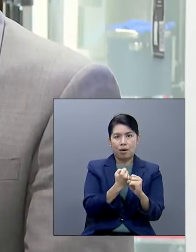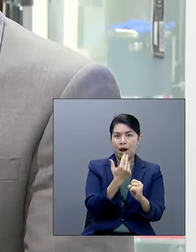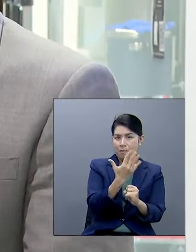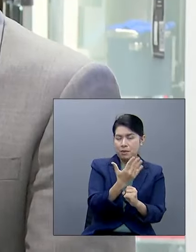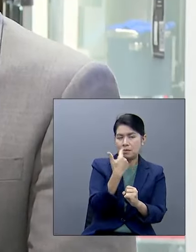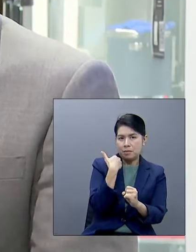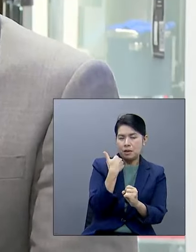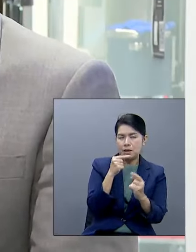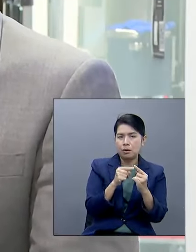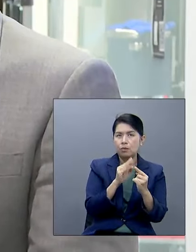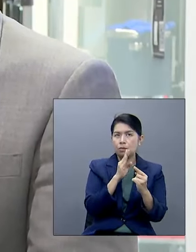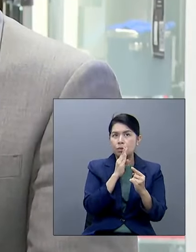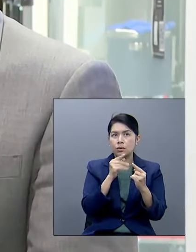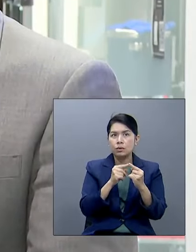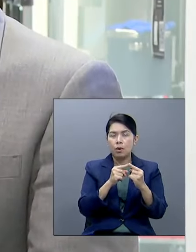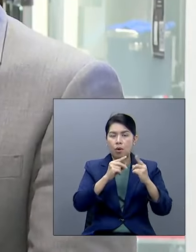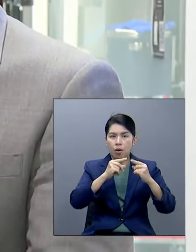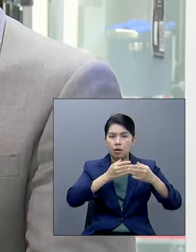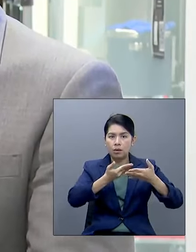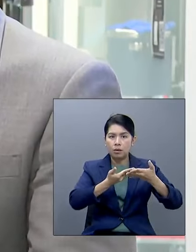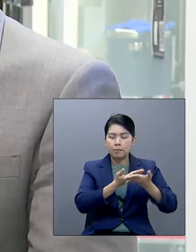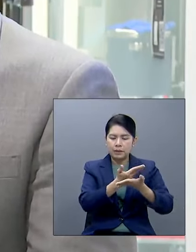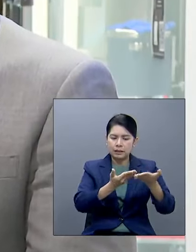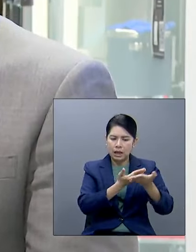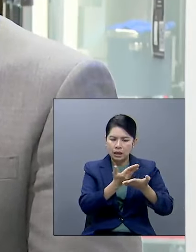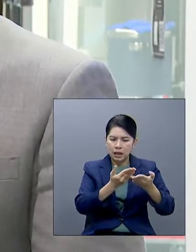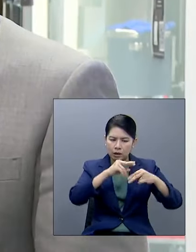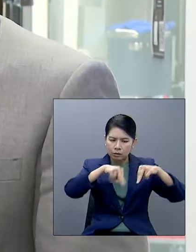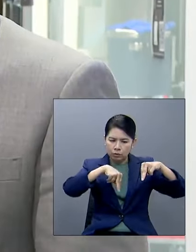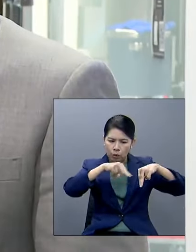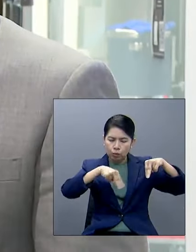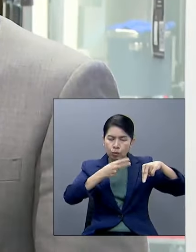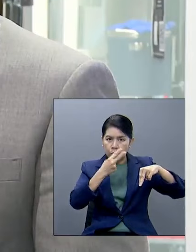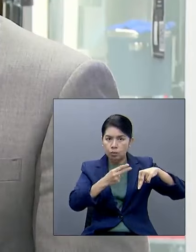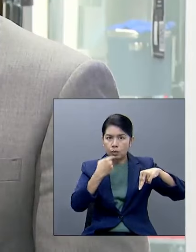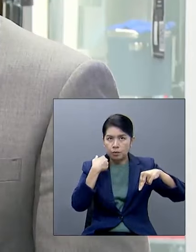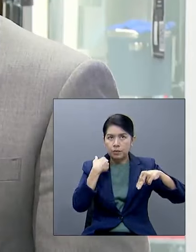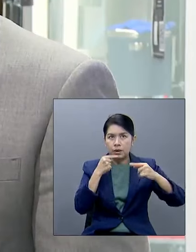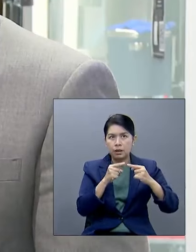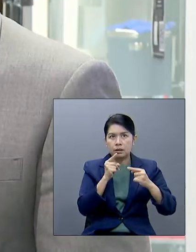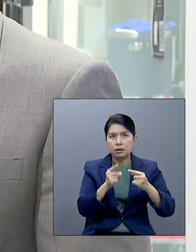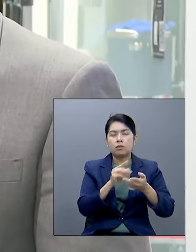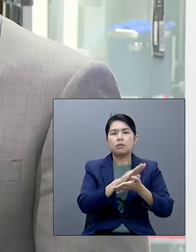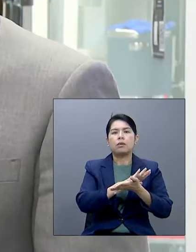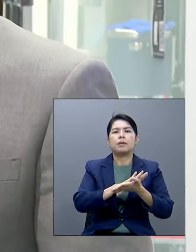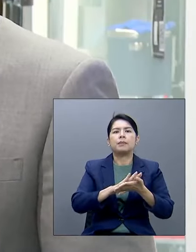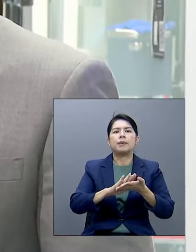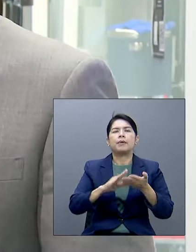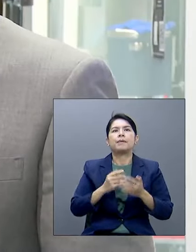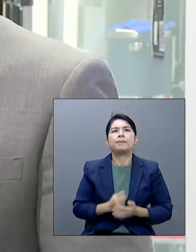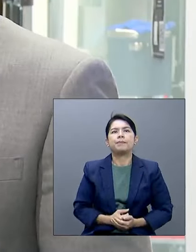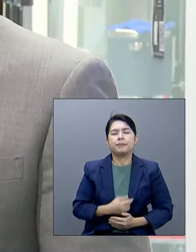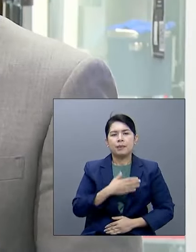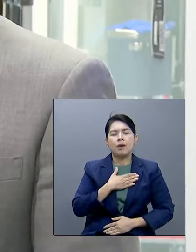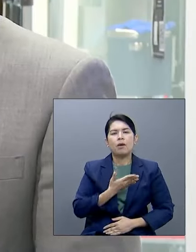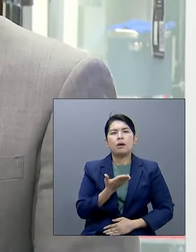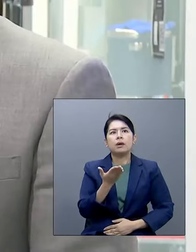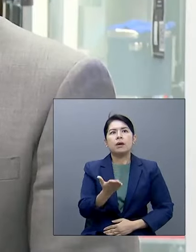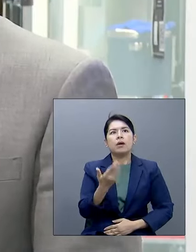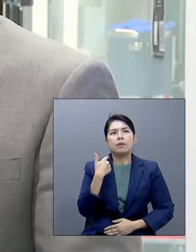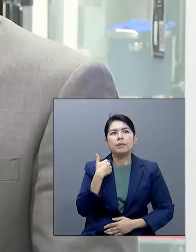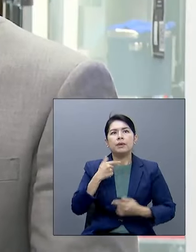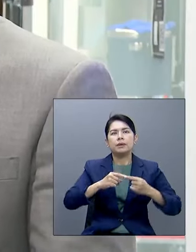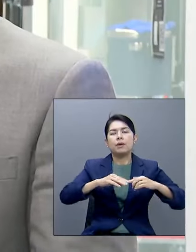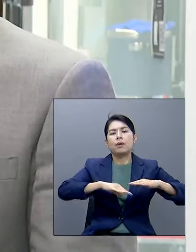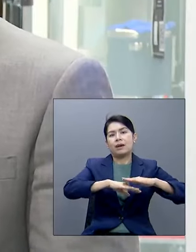อบภายในกันแล้วตั้งแต่ปี65แล้วก็มันควรจะต้องทำได้เสร็จเรียบร้อยแล้วครับผมทีนี้คือเราก็เลยอยากจะได้หลักฐานเอกสารกลับมาไ